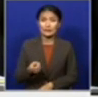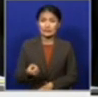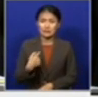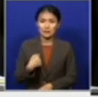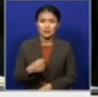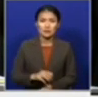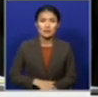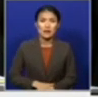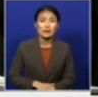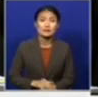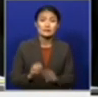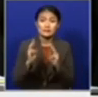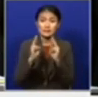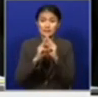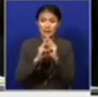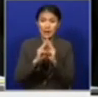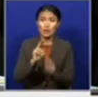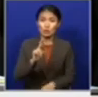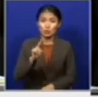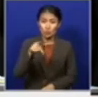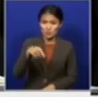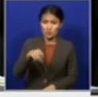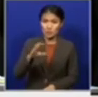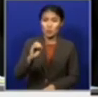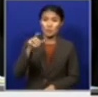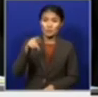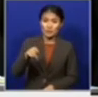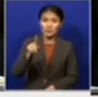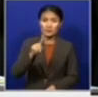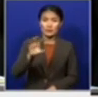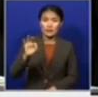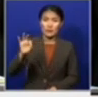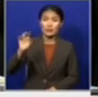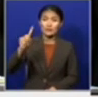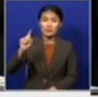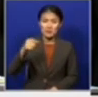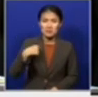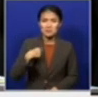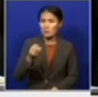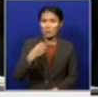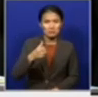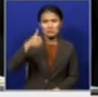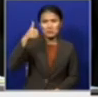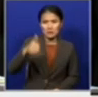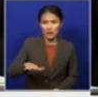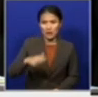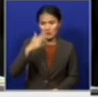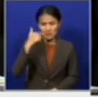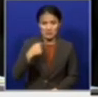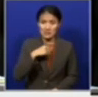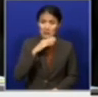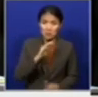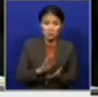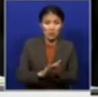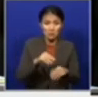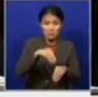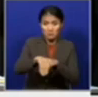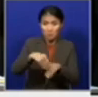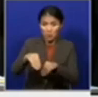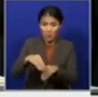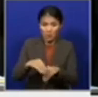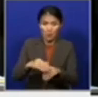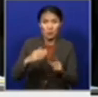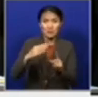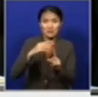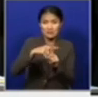ายสู่ตลาดค่ะตีครึ่งหนึ่งเลือกที่จะเก็บไว้เพื่อเป็นเมล็ดพันธุ์ในการปลูกในฤดูกาลต่อไปเพื่อการค้าการทำลักษณ